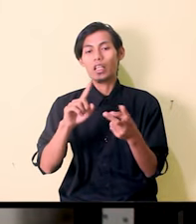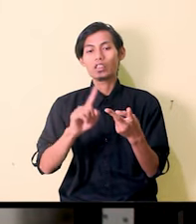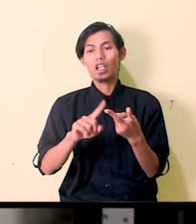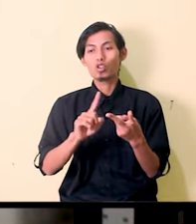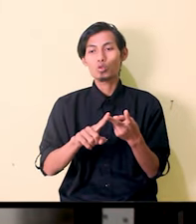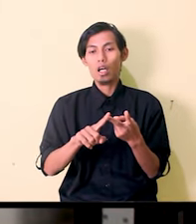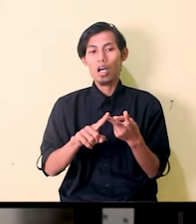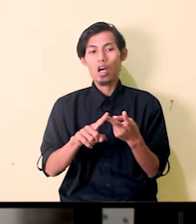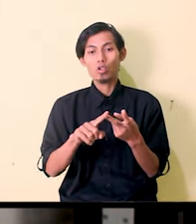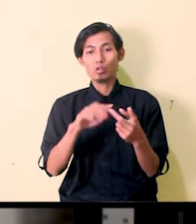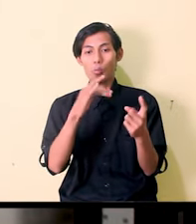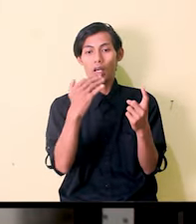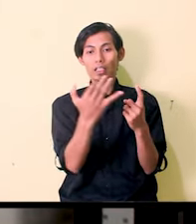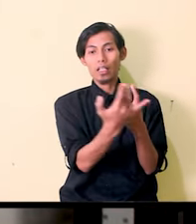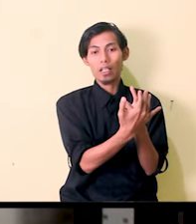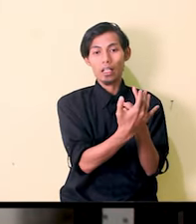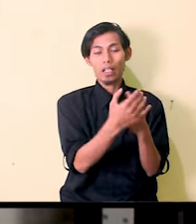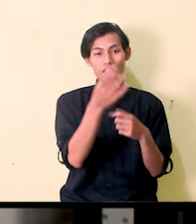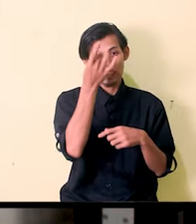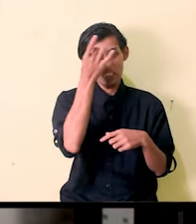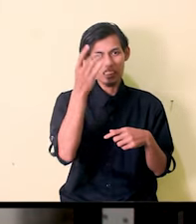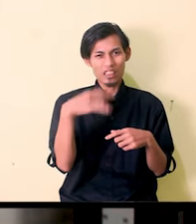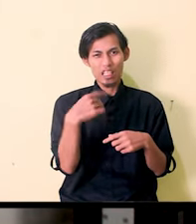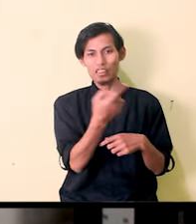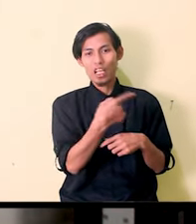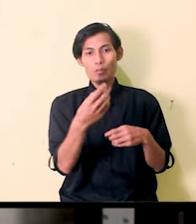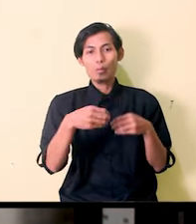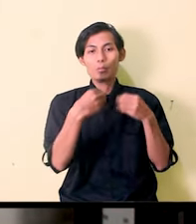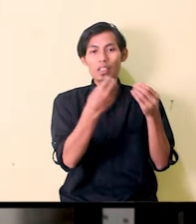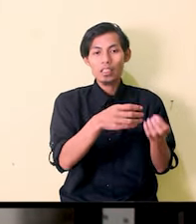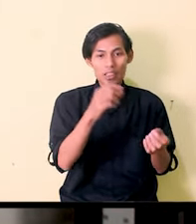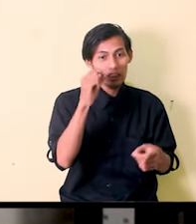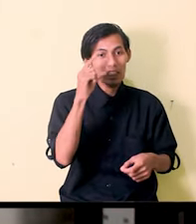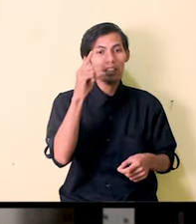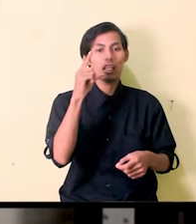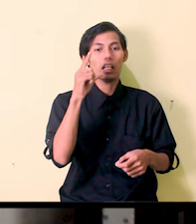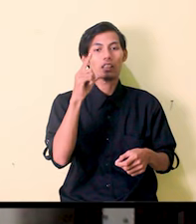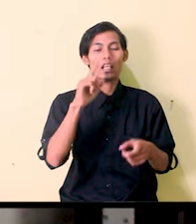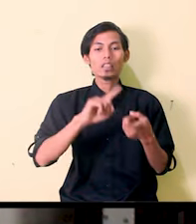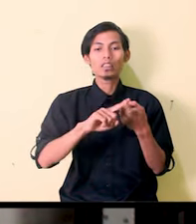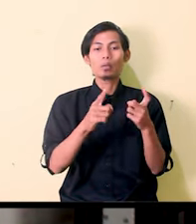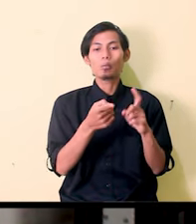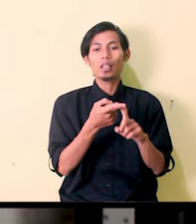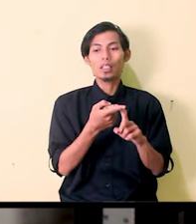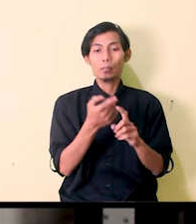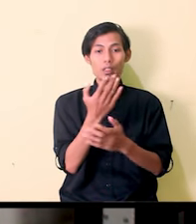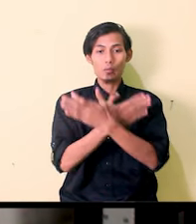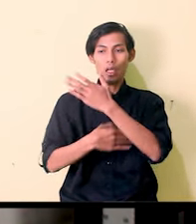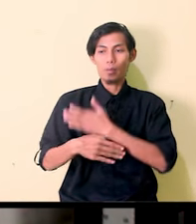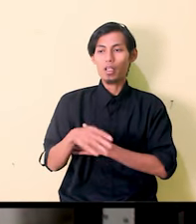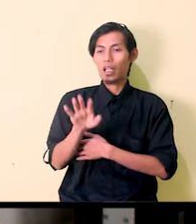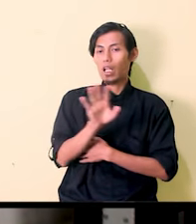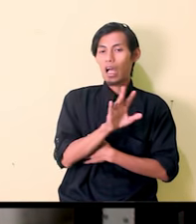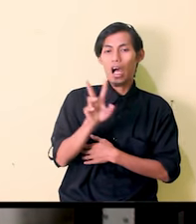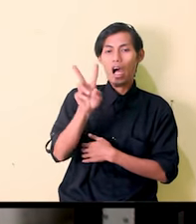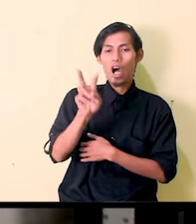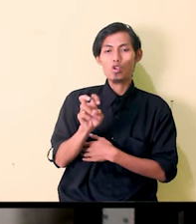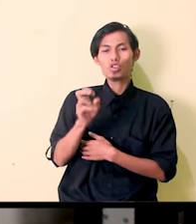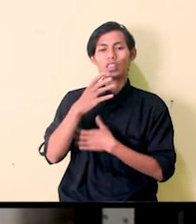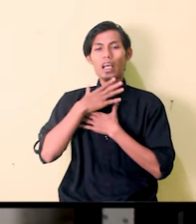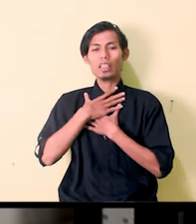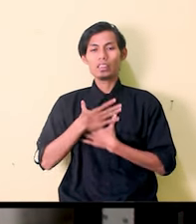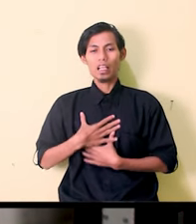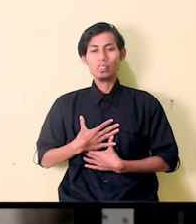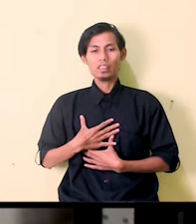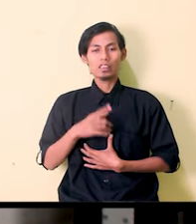teman-teman di fabel ini tidak perlu dikasihani sebenarnya karena mereka bisa berpikir kreatif sendiri tanpa diberikan